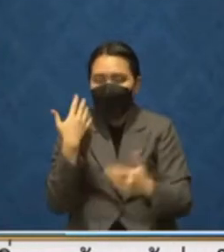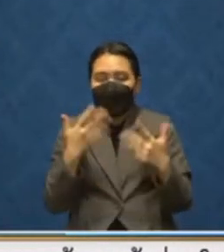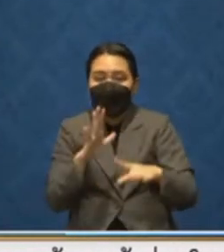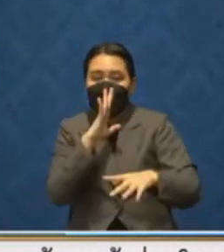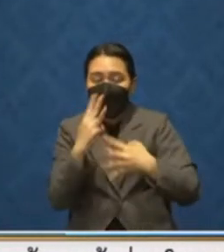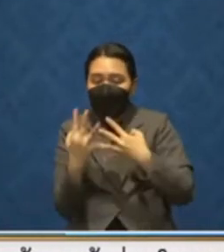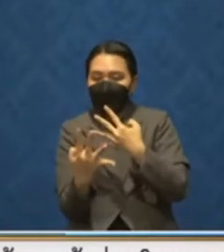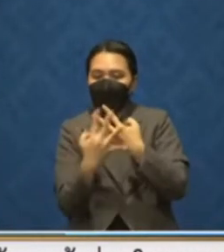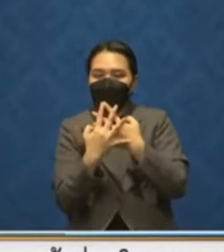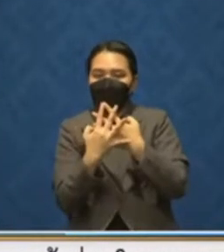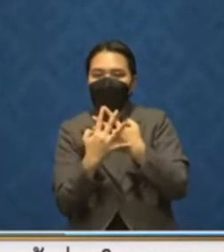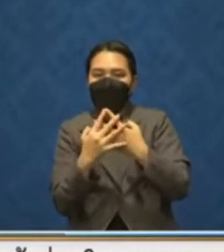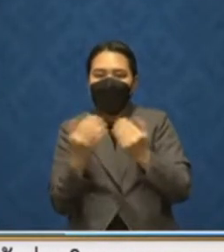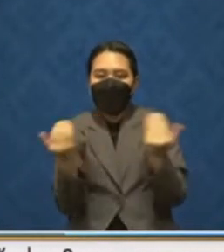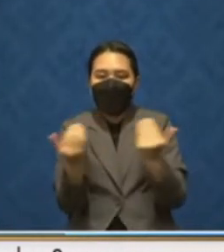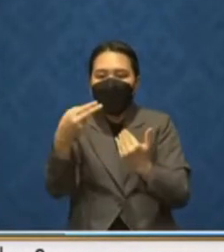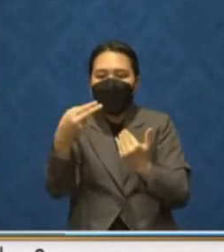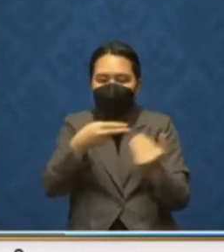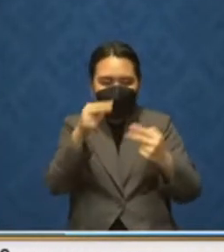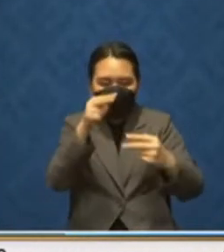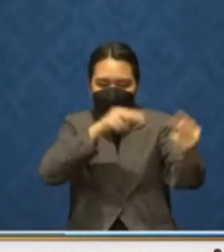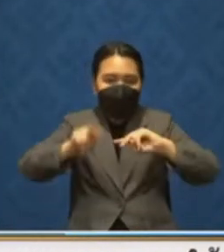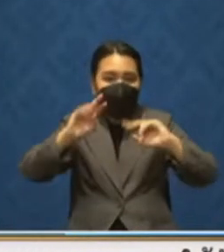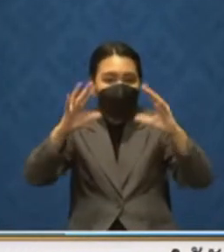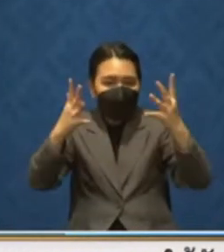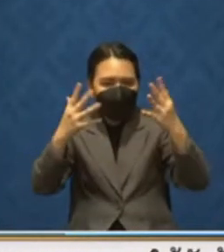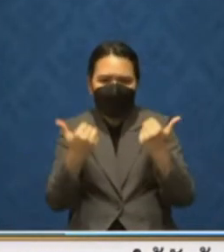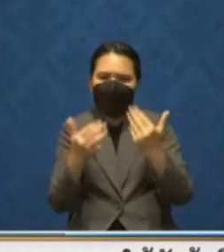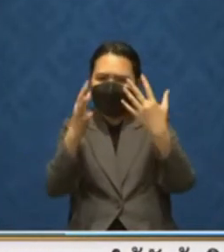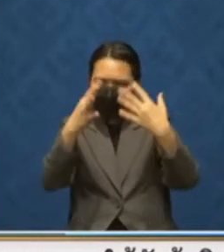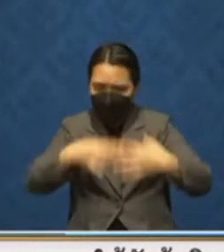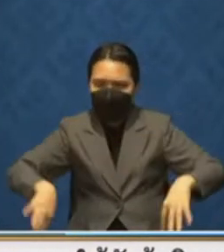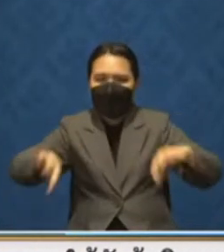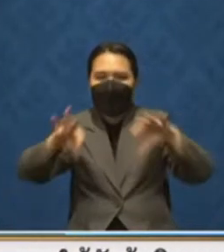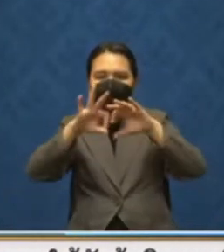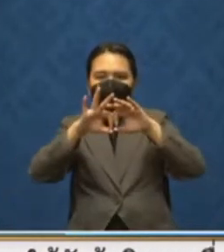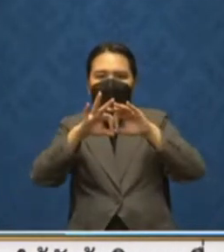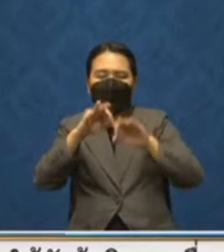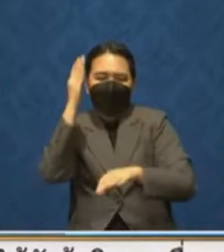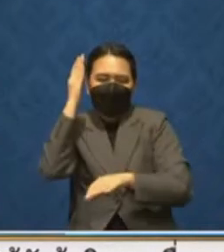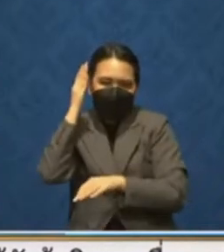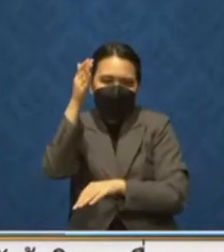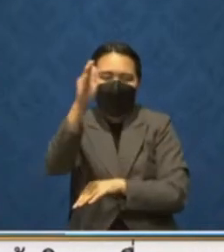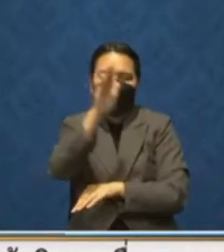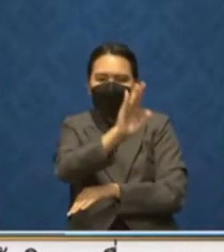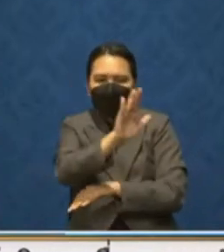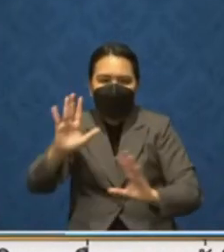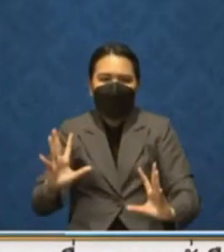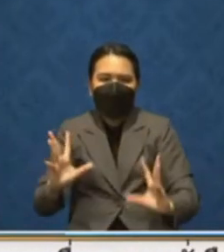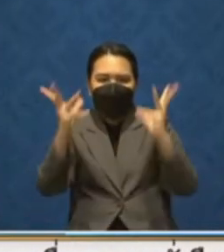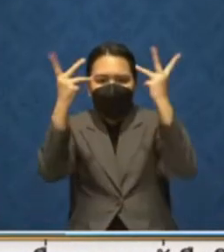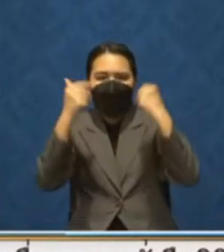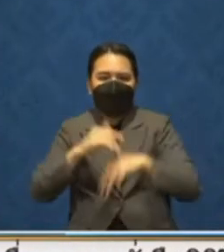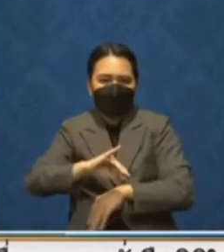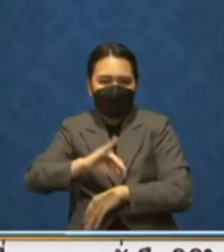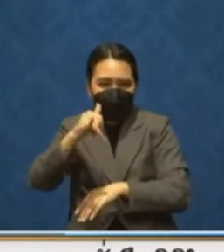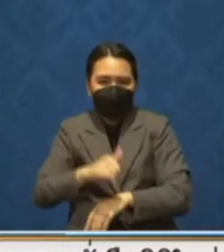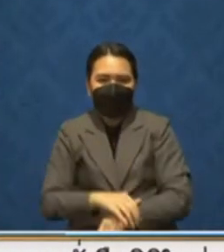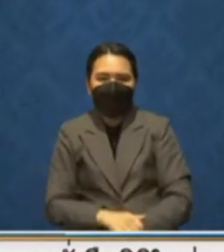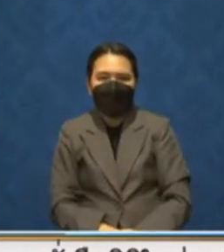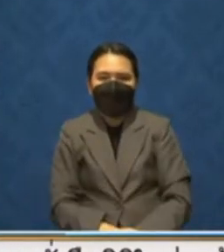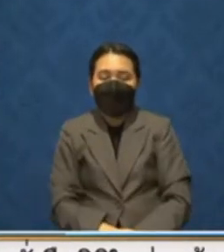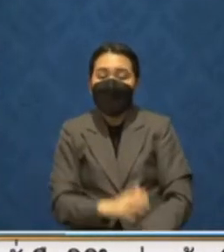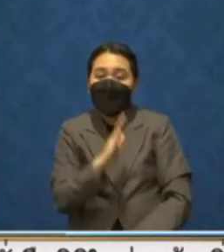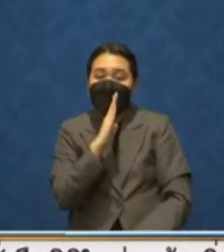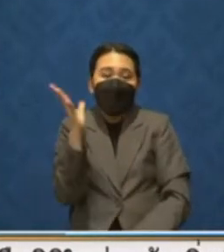คุกก็มีใครไปดูแลลูกหลานของท่านๆสำคัญที่สุดนะอนาคตมันจะหายไปหมดแล้วจะฟังอะไร